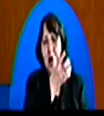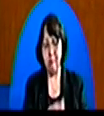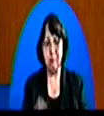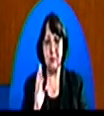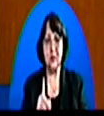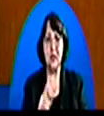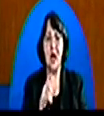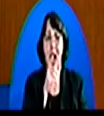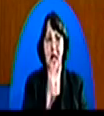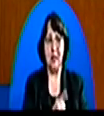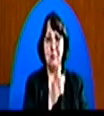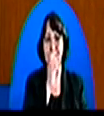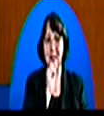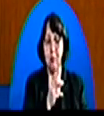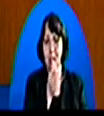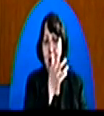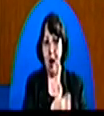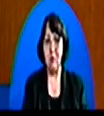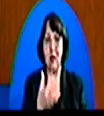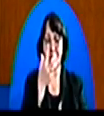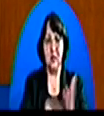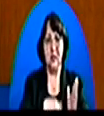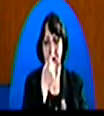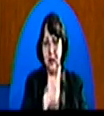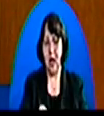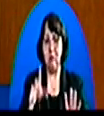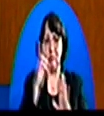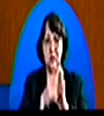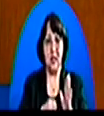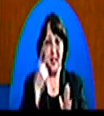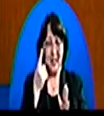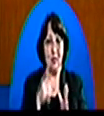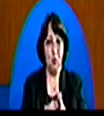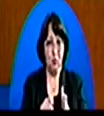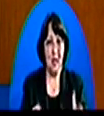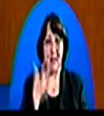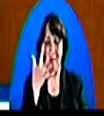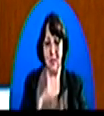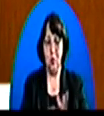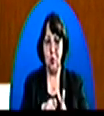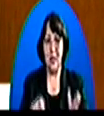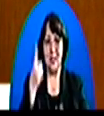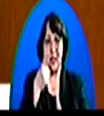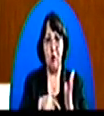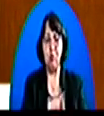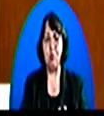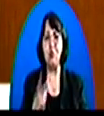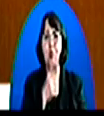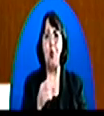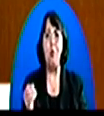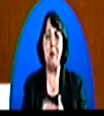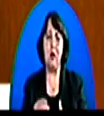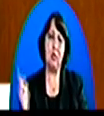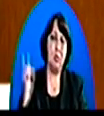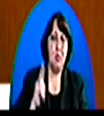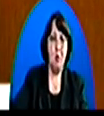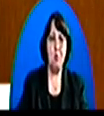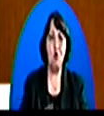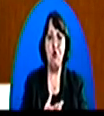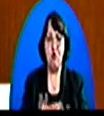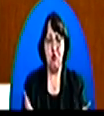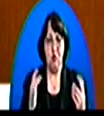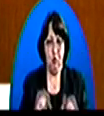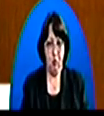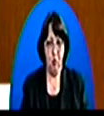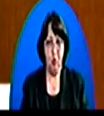хэмжээг 5 сарын 1-ээс 10 сарын 1 хүртэл одоо 5 сарын хугацаатаас хар тутам 100,000 төгрөгөөр нэмэгдүүлэх шийдвэр гаргасан. За өнөөдрийн